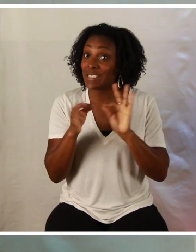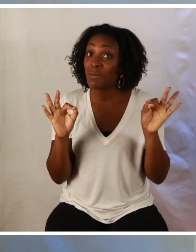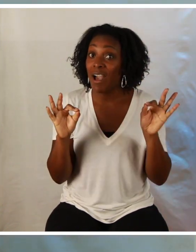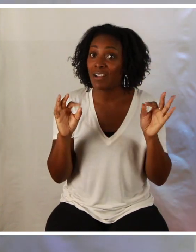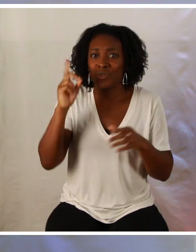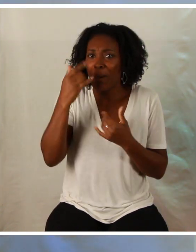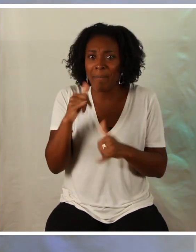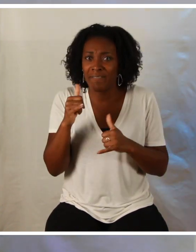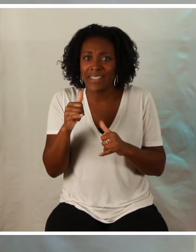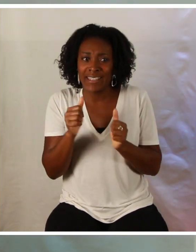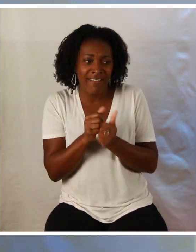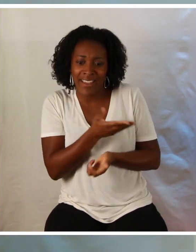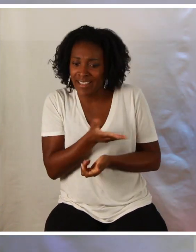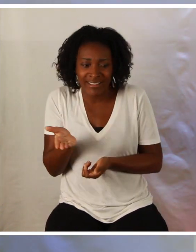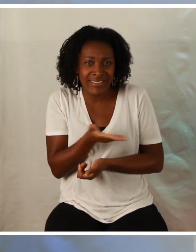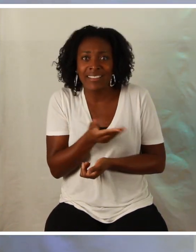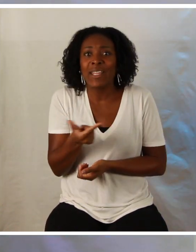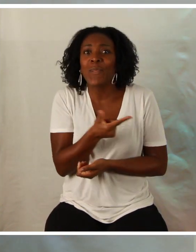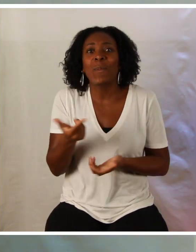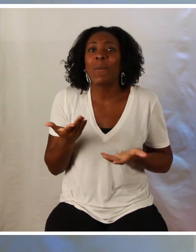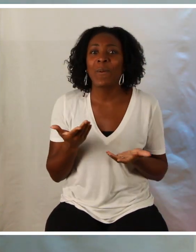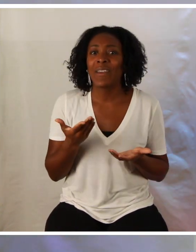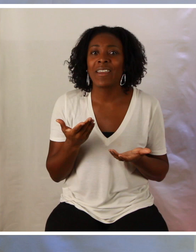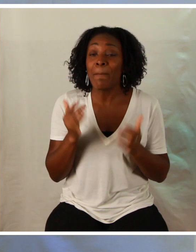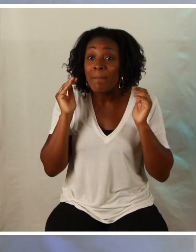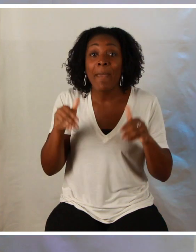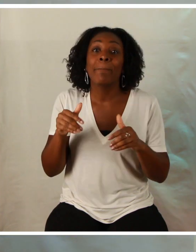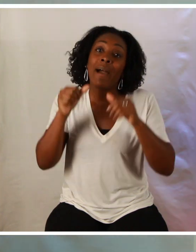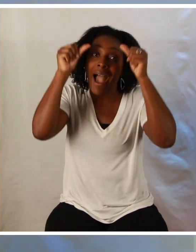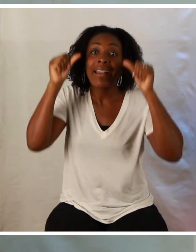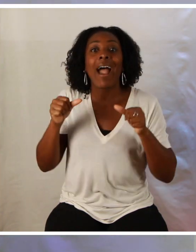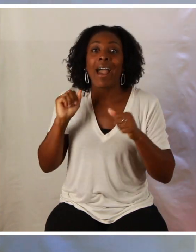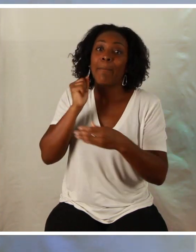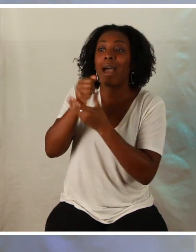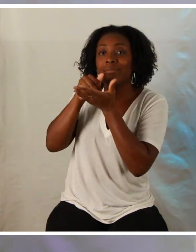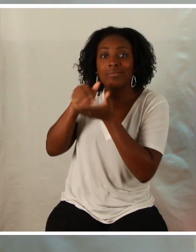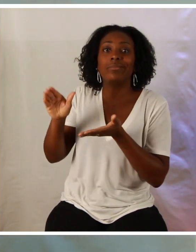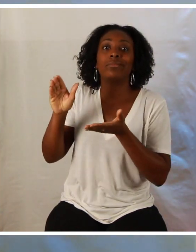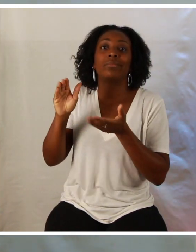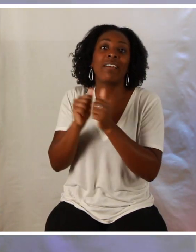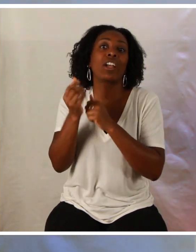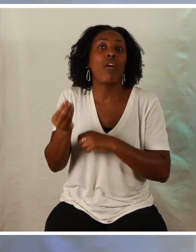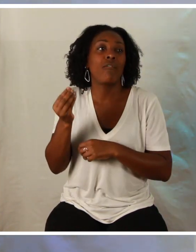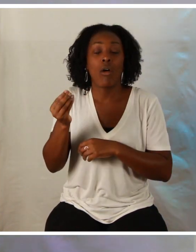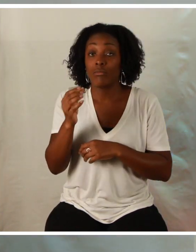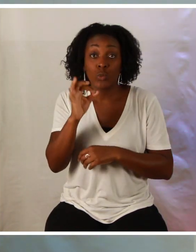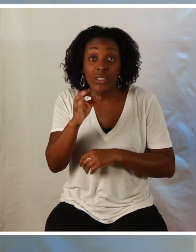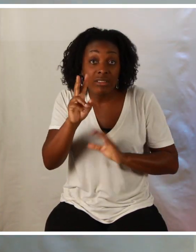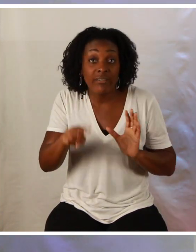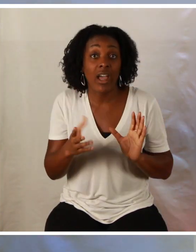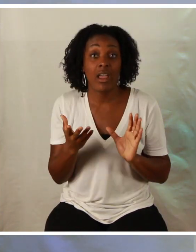Dieu n'en avait pas fini dans cette histoire-là. Que même si elle a été rejetée, si elle a été jetée dans un désert avec son